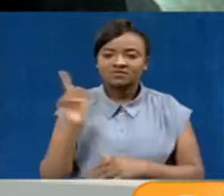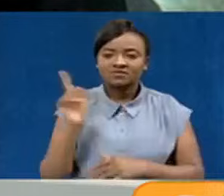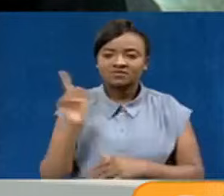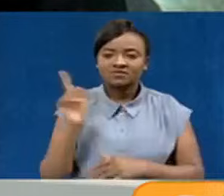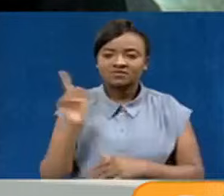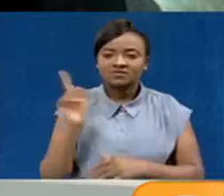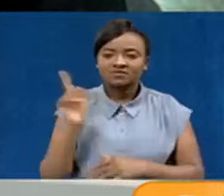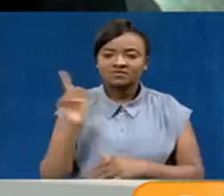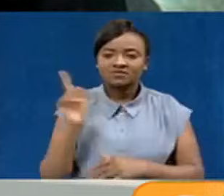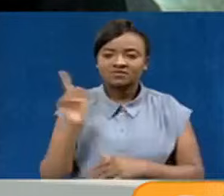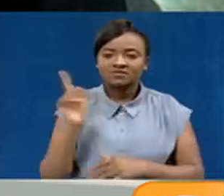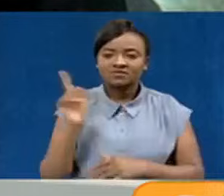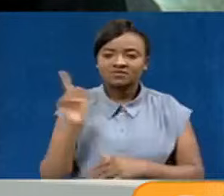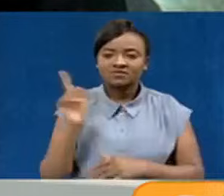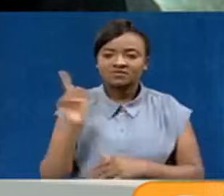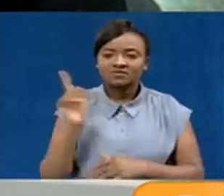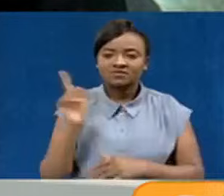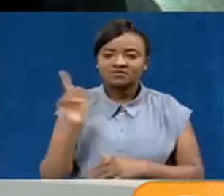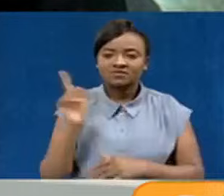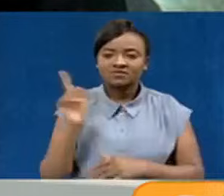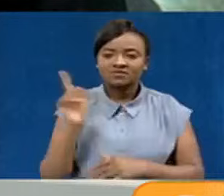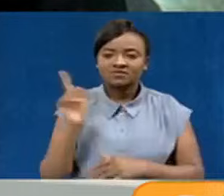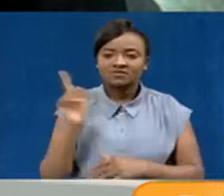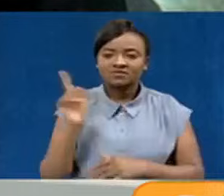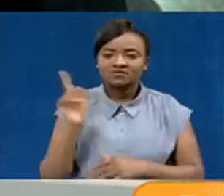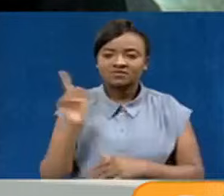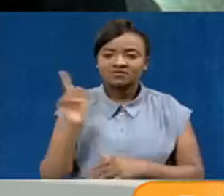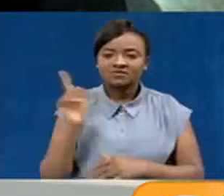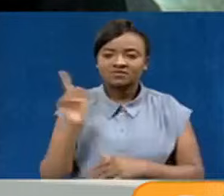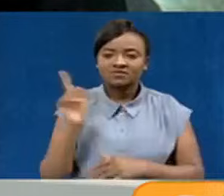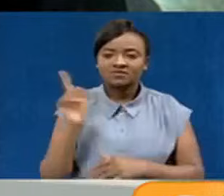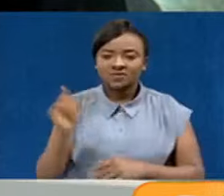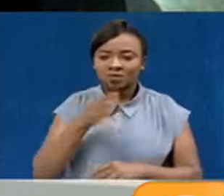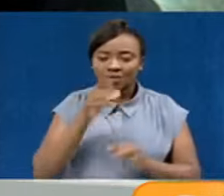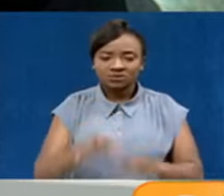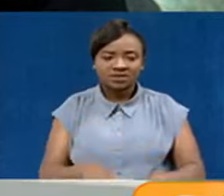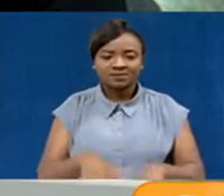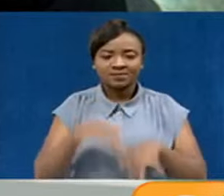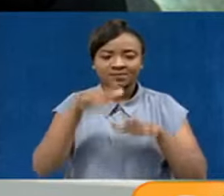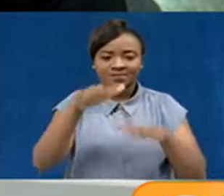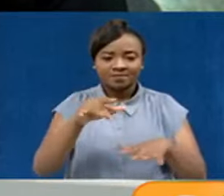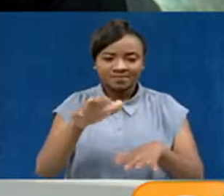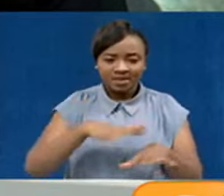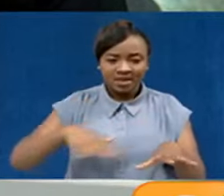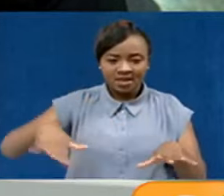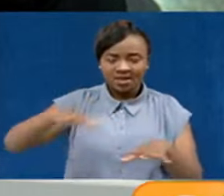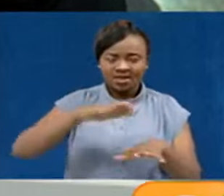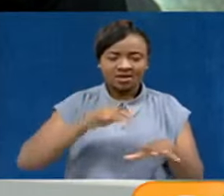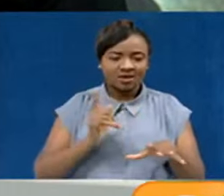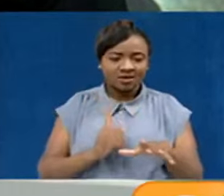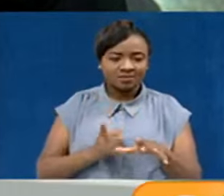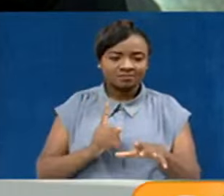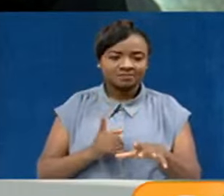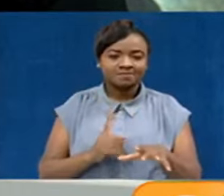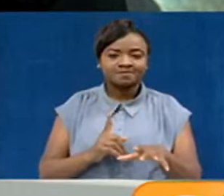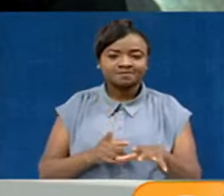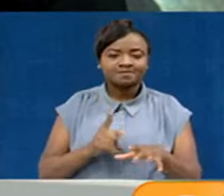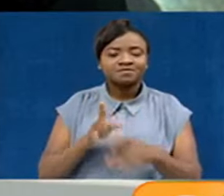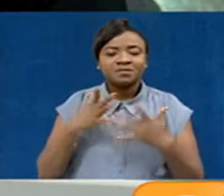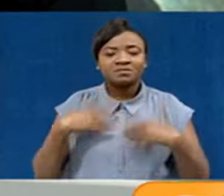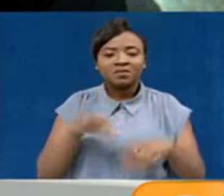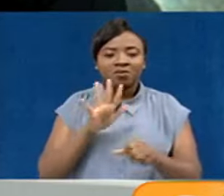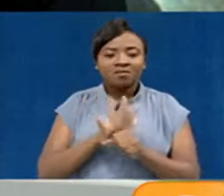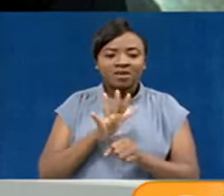Na mtazamaji, miezi minane baada ya kuathiriwa na mafuriko yaliyosababishwa na mvua kubwa iliyonyesha nchini, maelfu ya